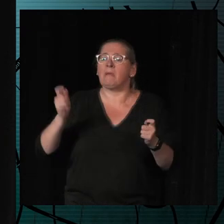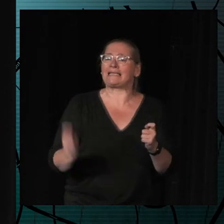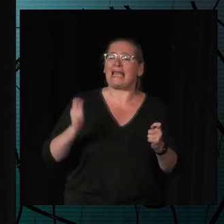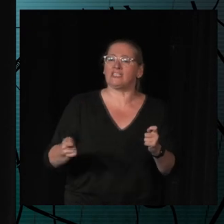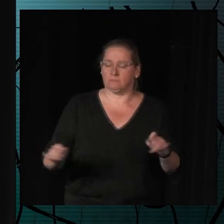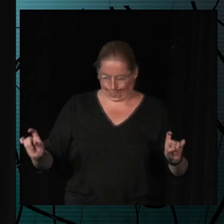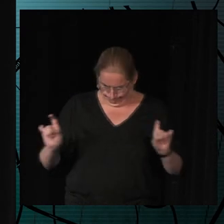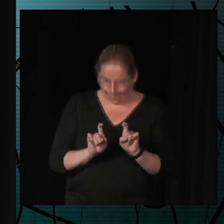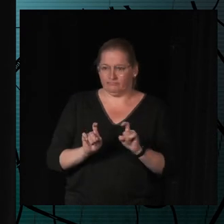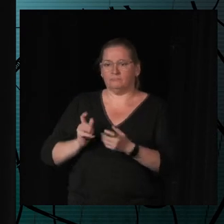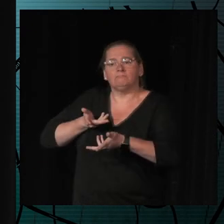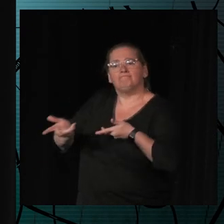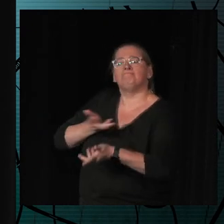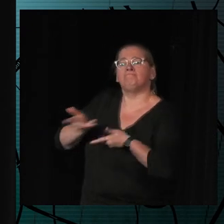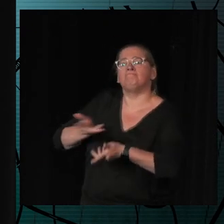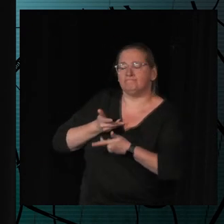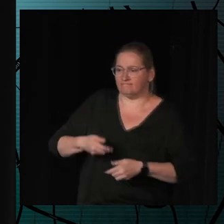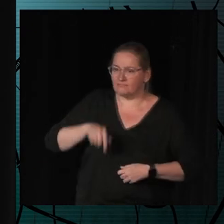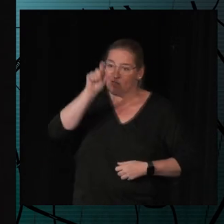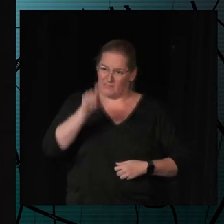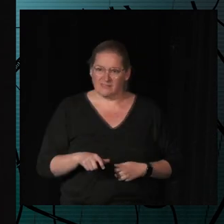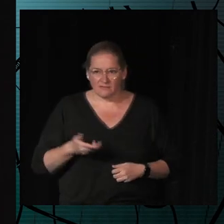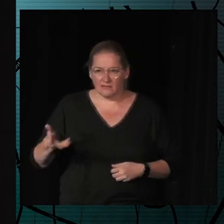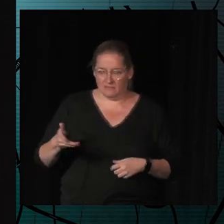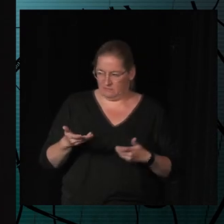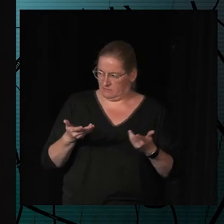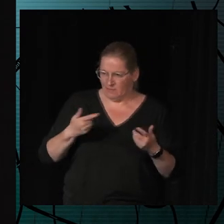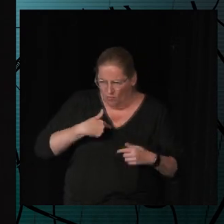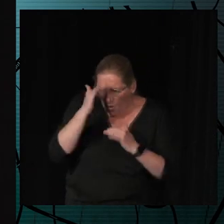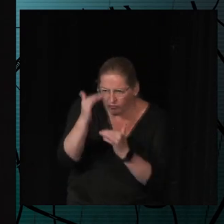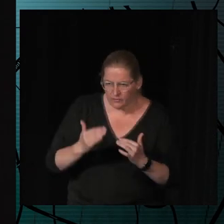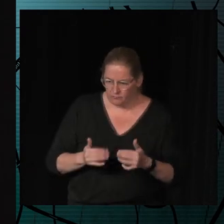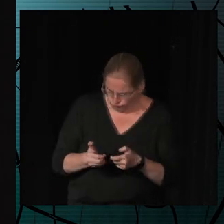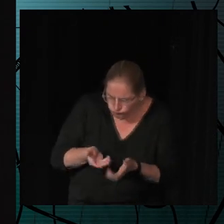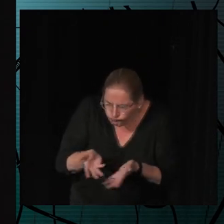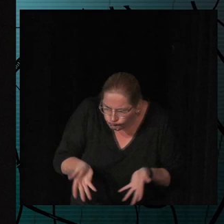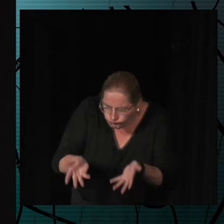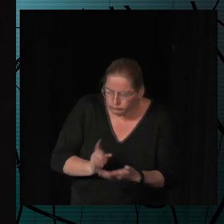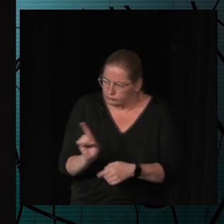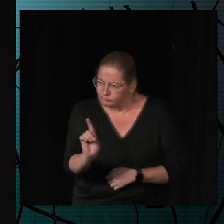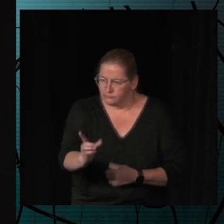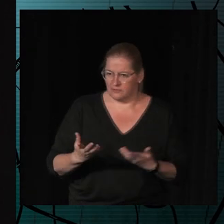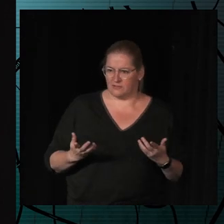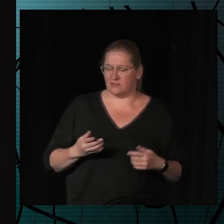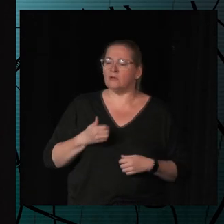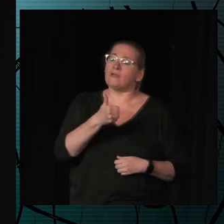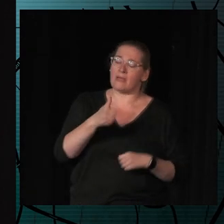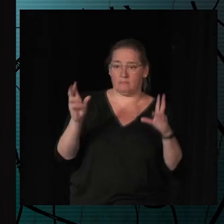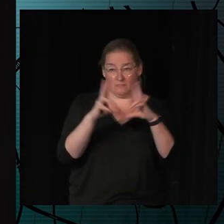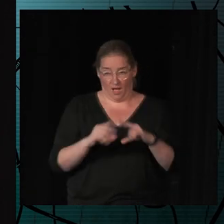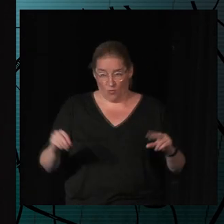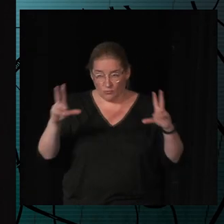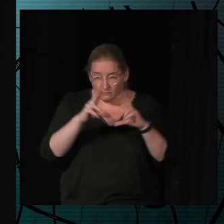juste ces deux personnages qui échangent et ce ce héros donc enquel dans lequel on a confiance du coup comme comme je disais qui nous raconte